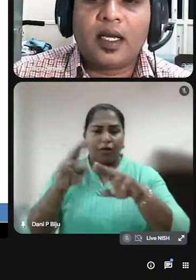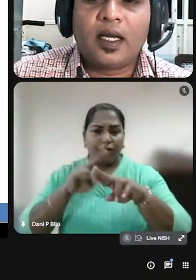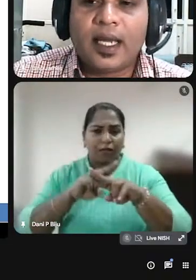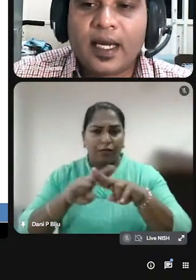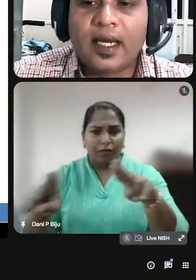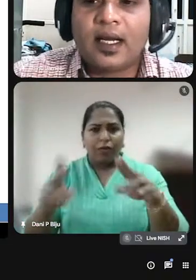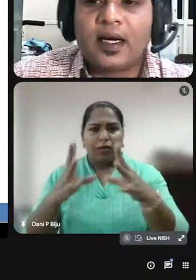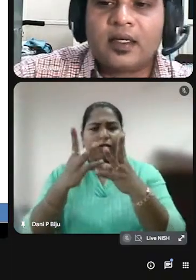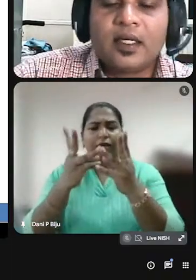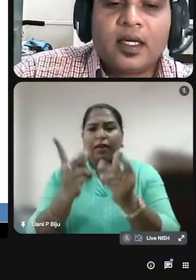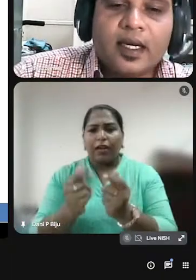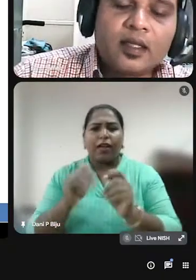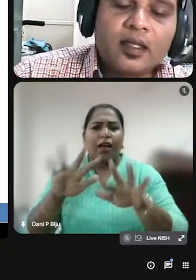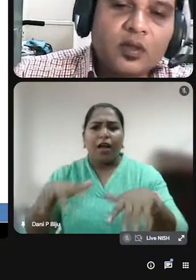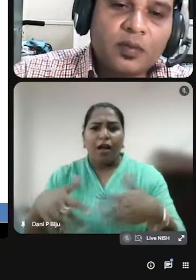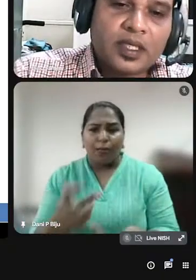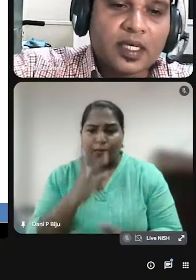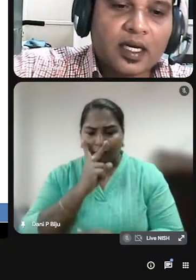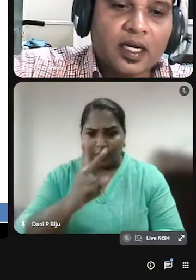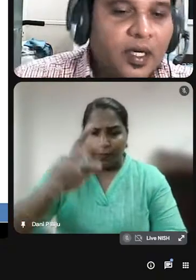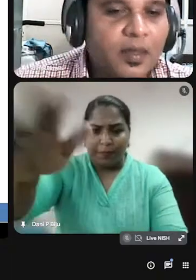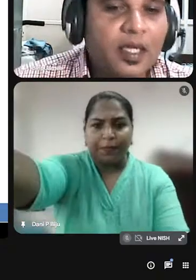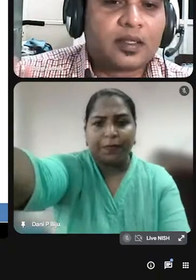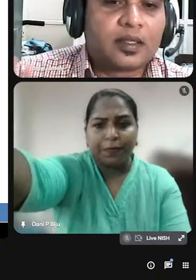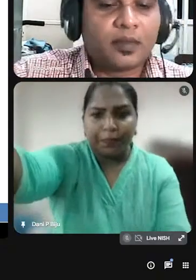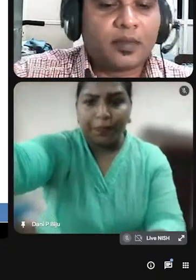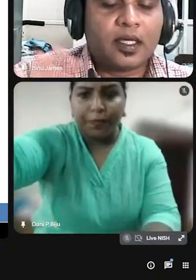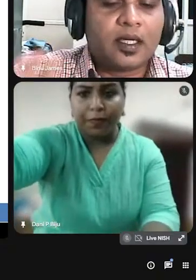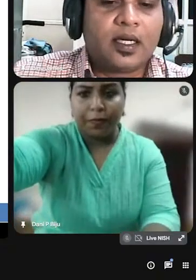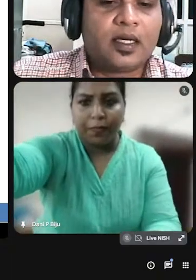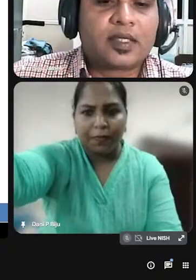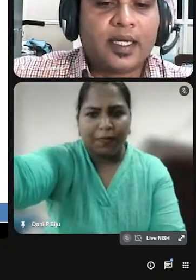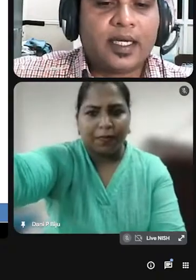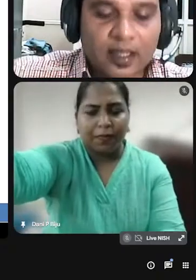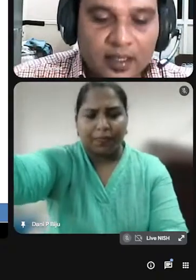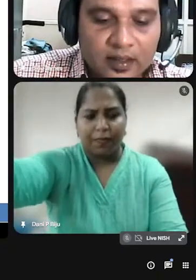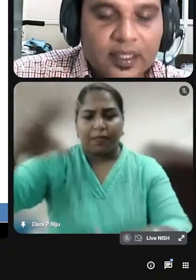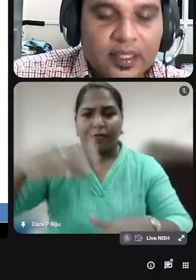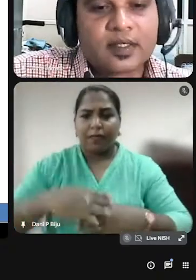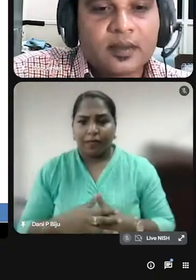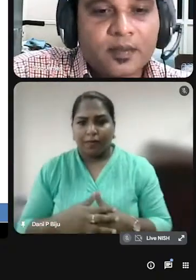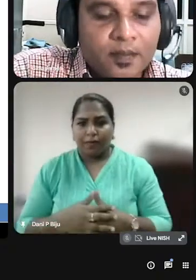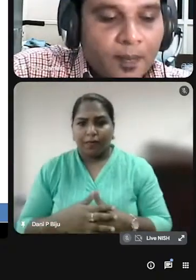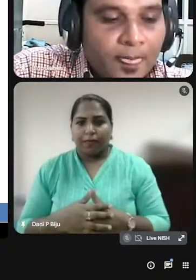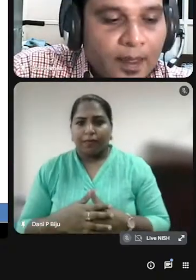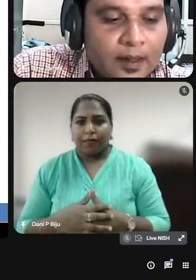കണക്കുകൾ എങ്ങനെയാണ് എന്നൊന്ന് മനസ്സിലാക്കാൻ വേണ്ടി മാത്രം ഇട്ട 2 സ്ലൈഡുകളാണ്.